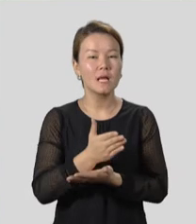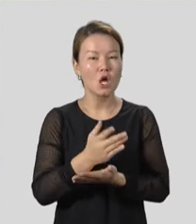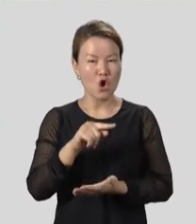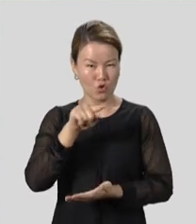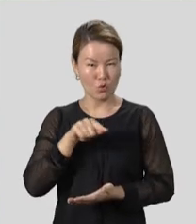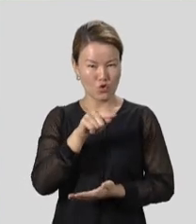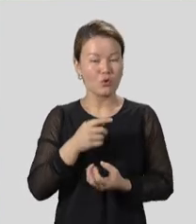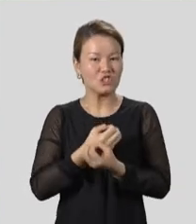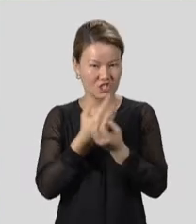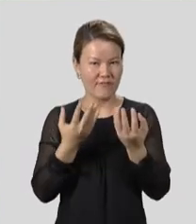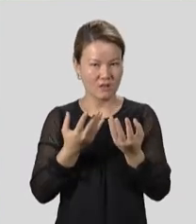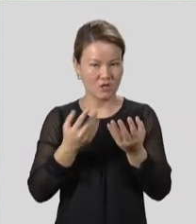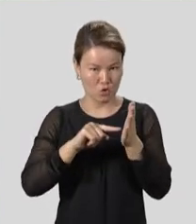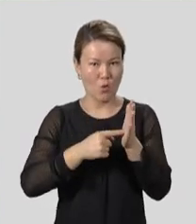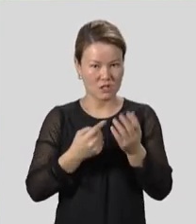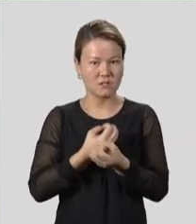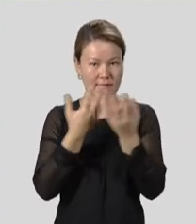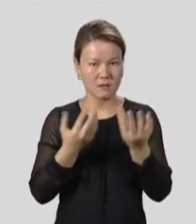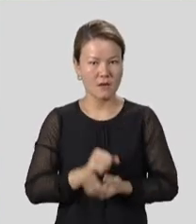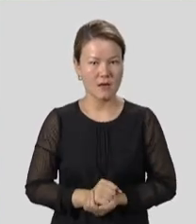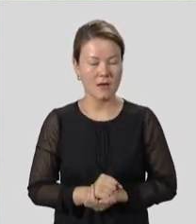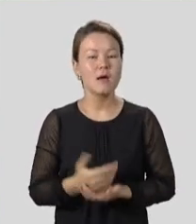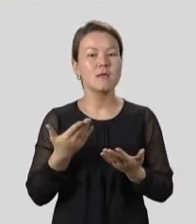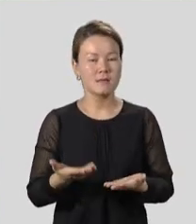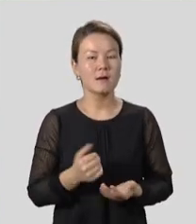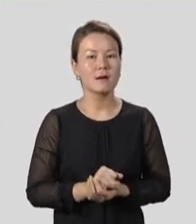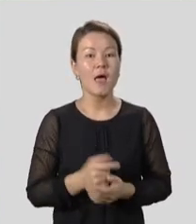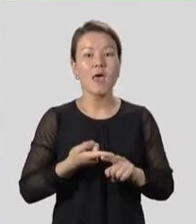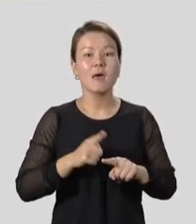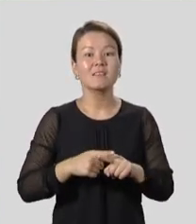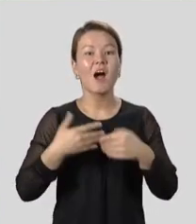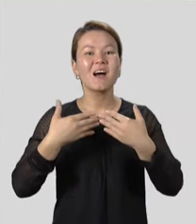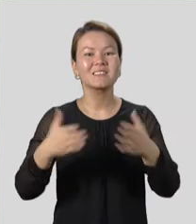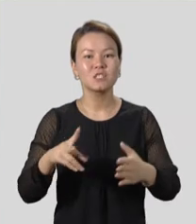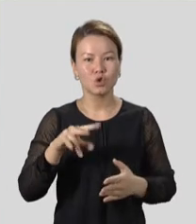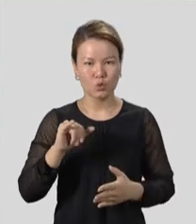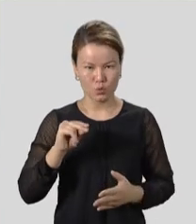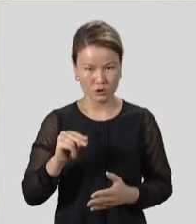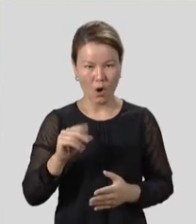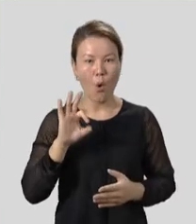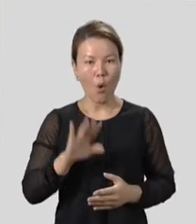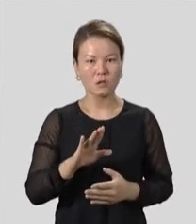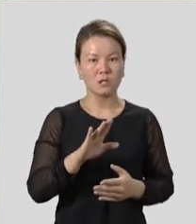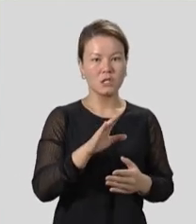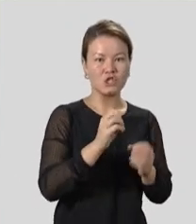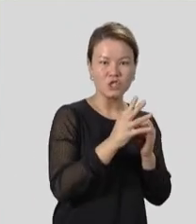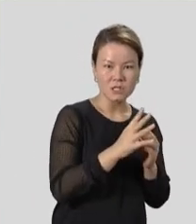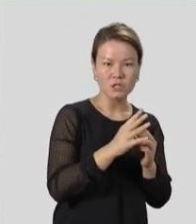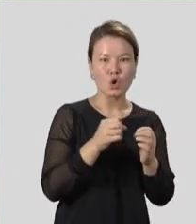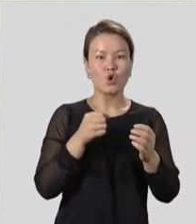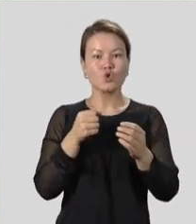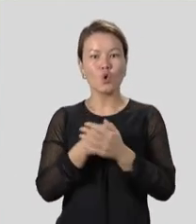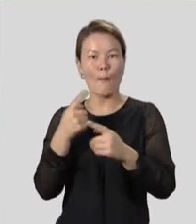кружок светлый. Итак, это открытый луч от 14 до плюс